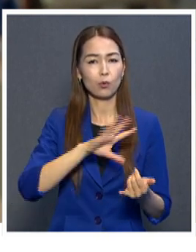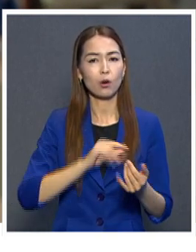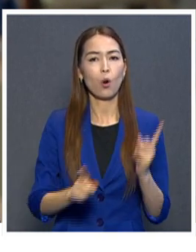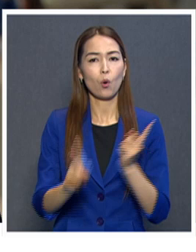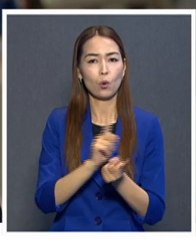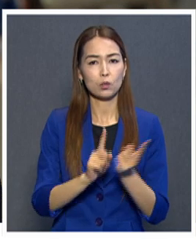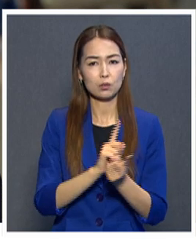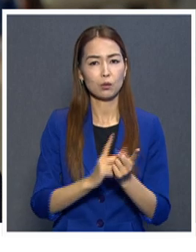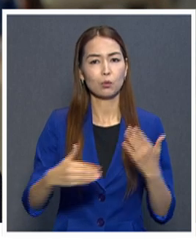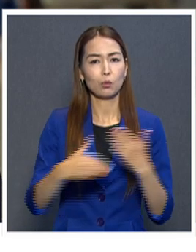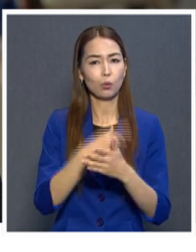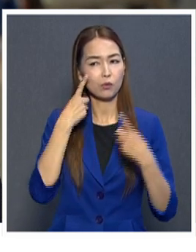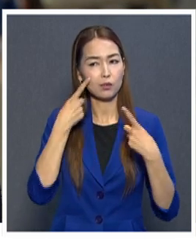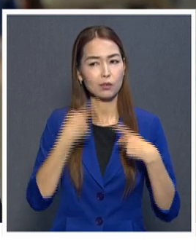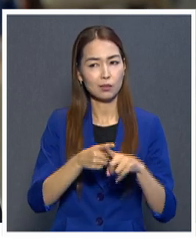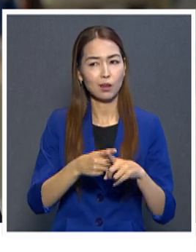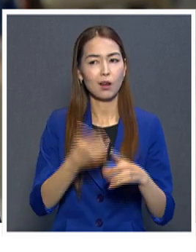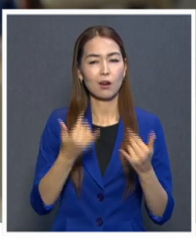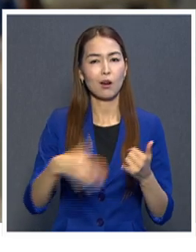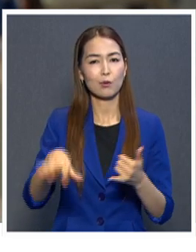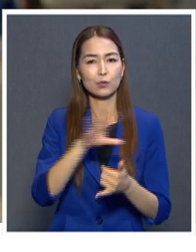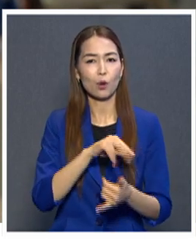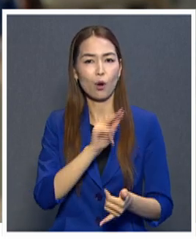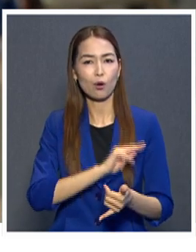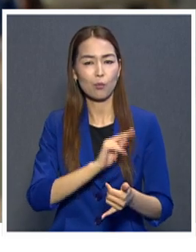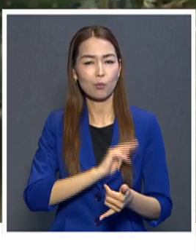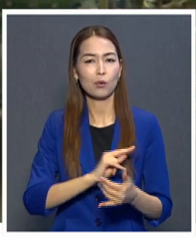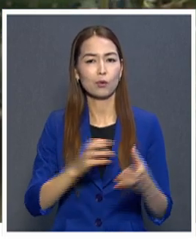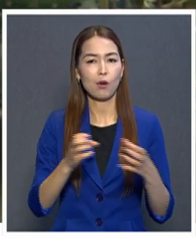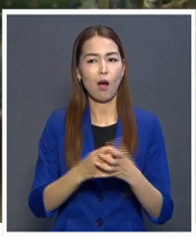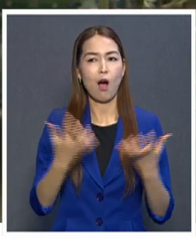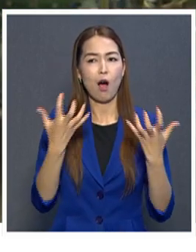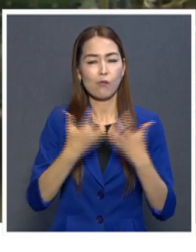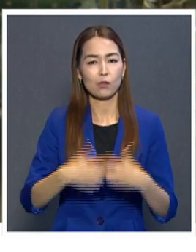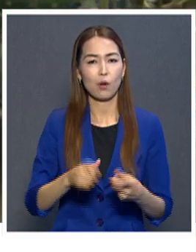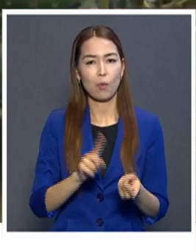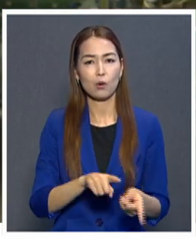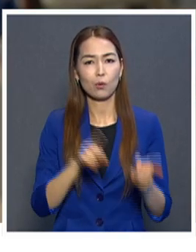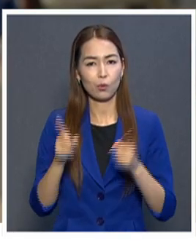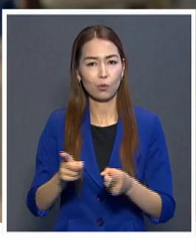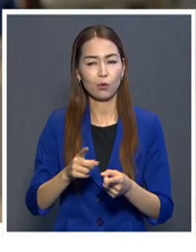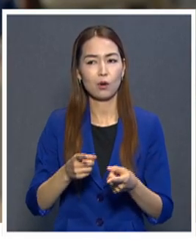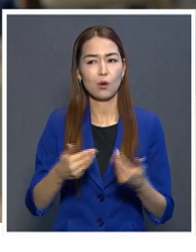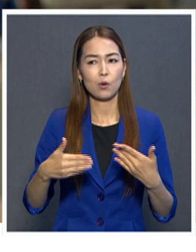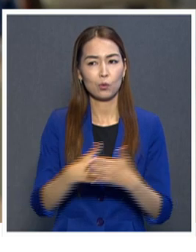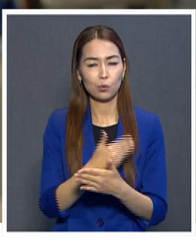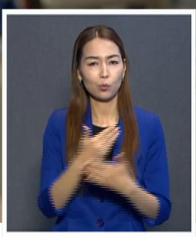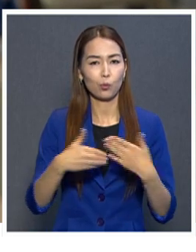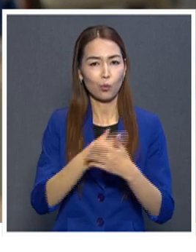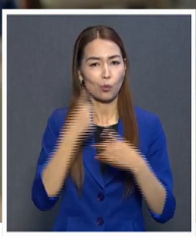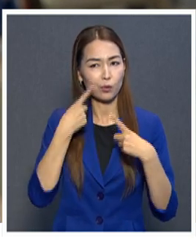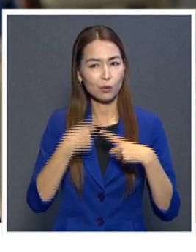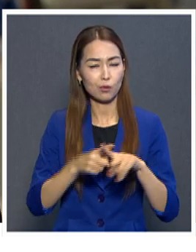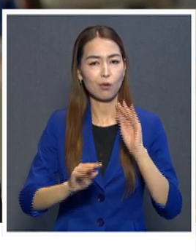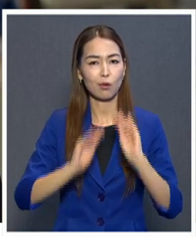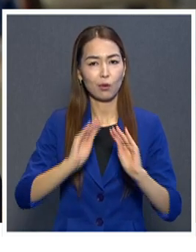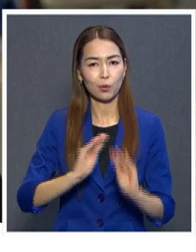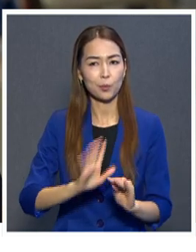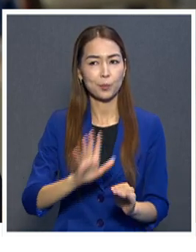өзгерді. Одан кейін барлық системамыз автоматизация. Жаңа қондырғы қойылғаннан